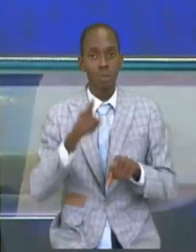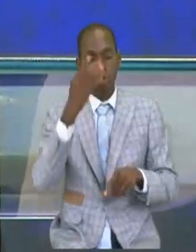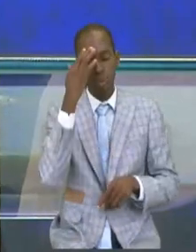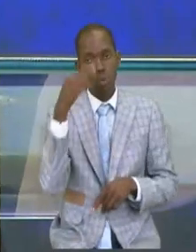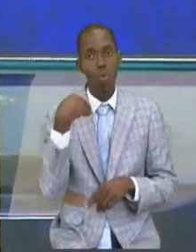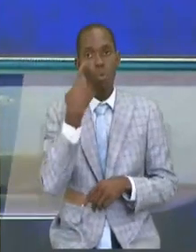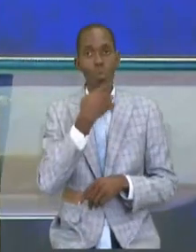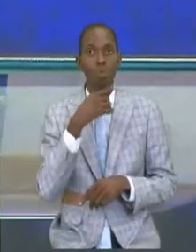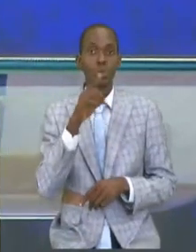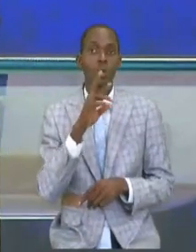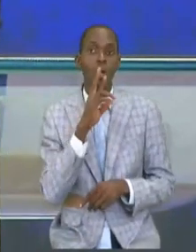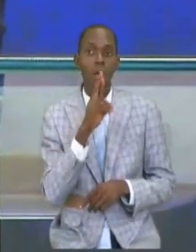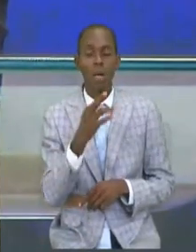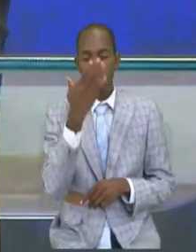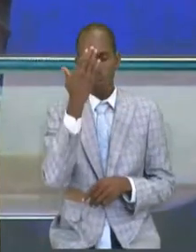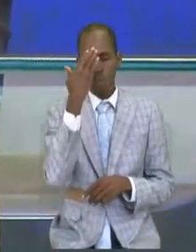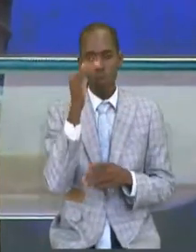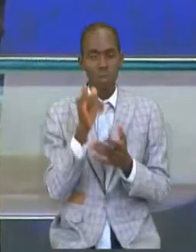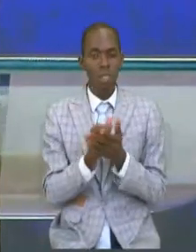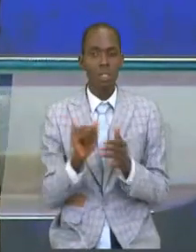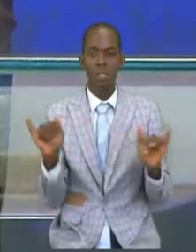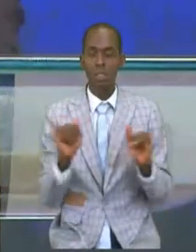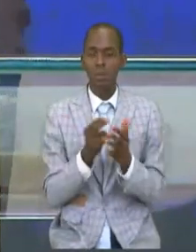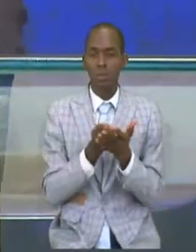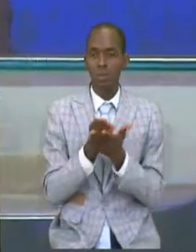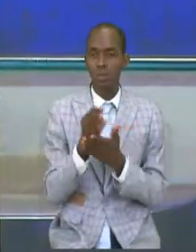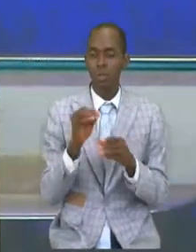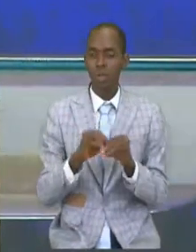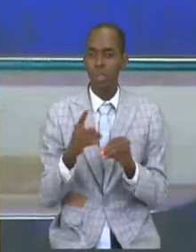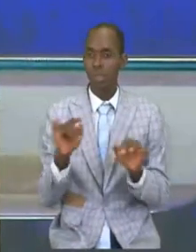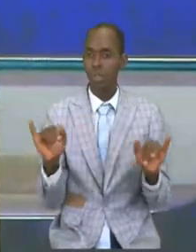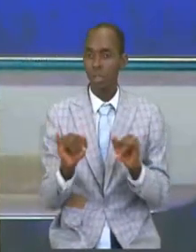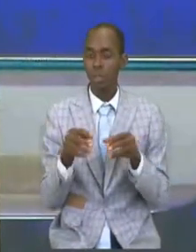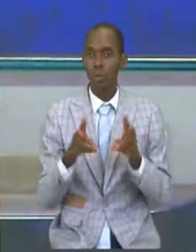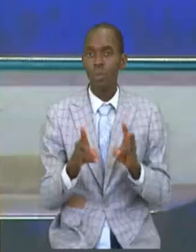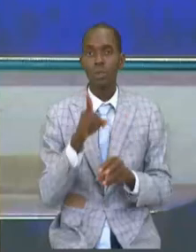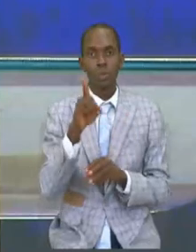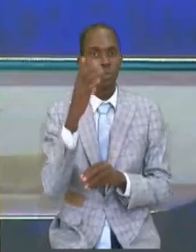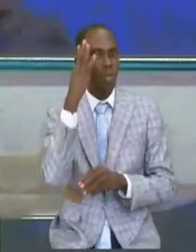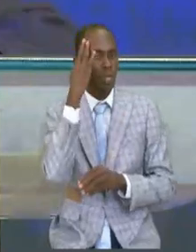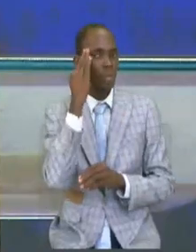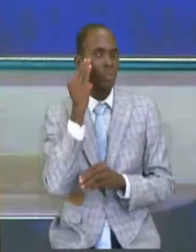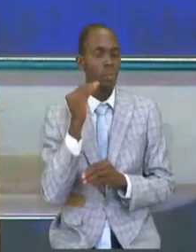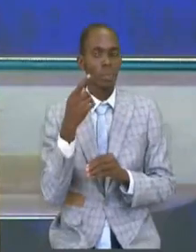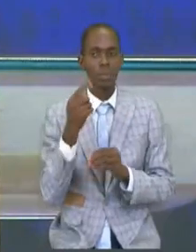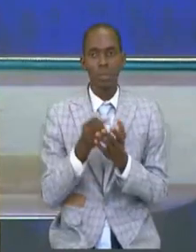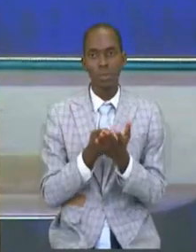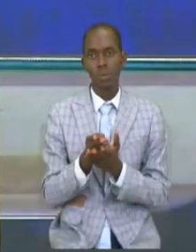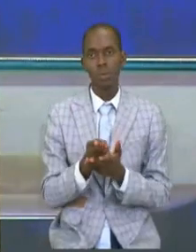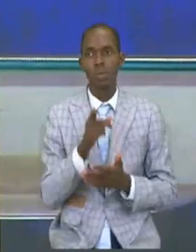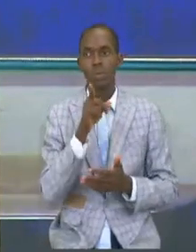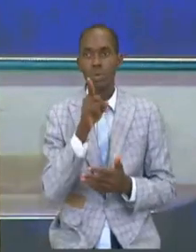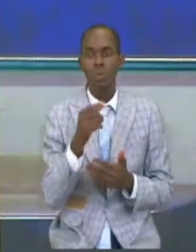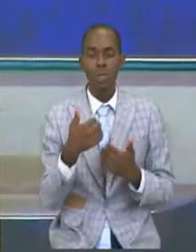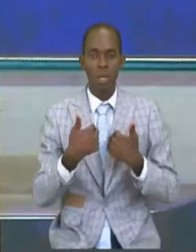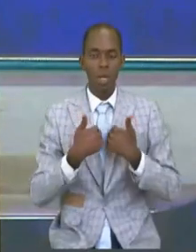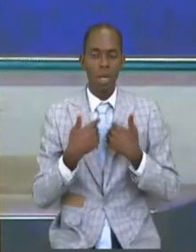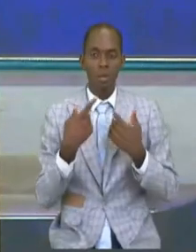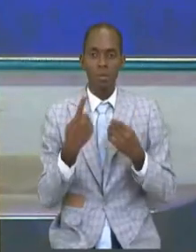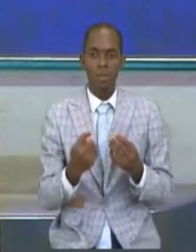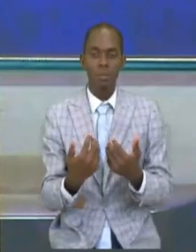vous êtes, vous savez qui vous êtes, vous savez, vous connaissez la même vérité, comme